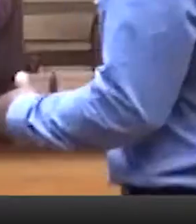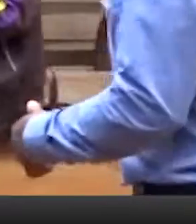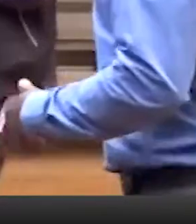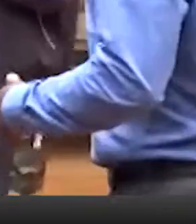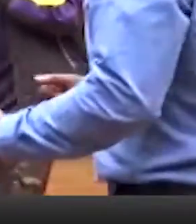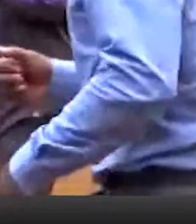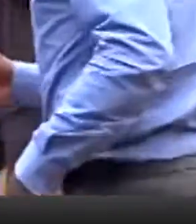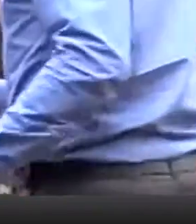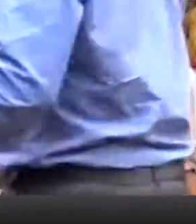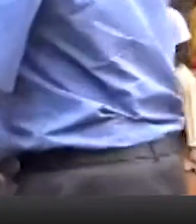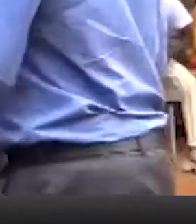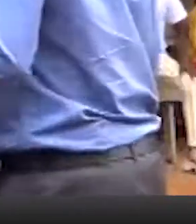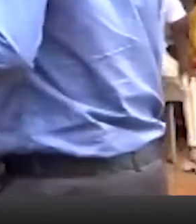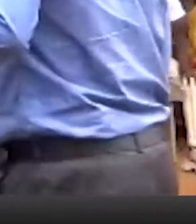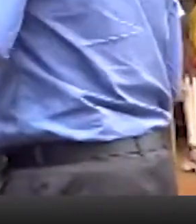uigizaji.